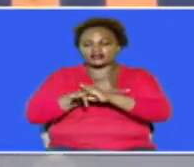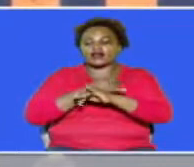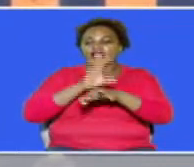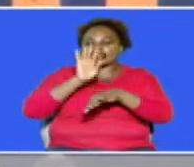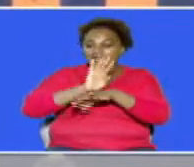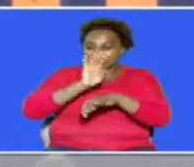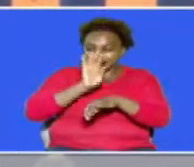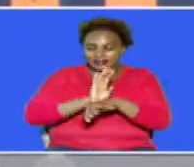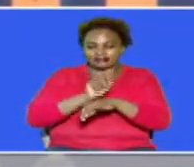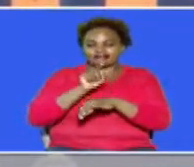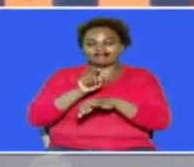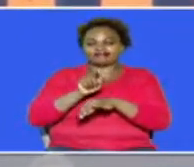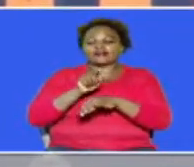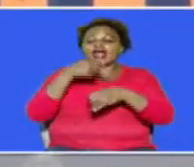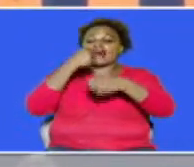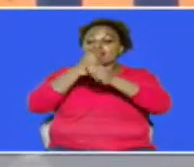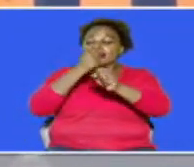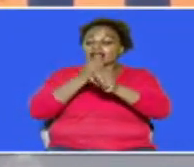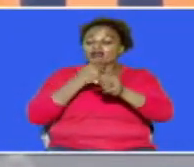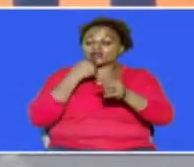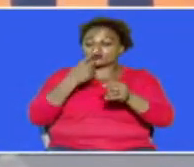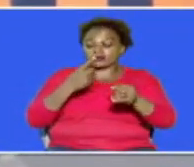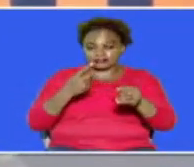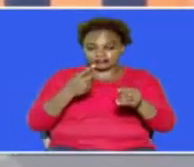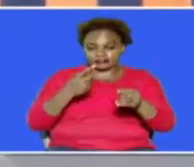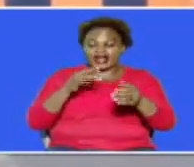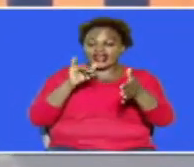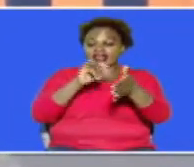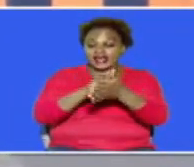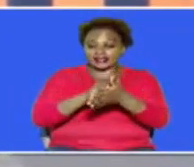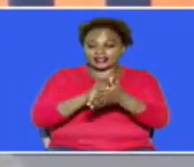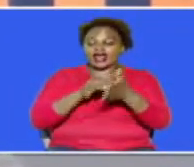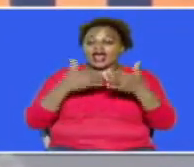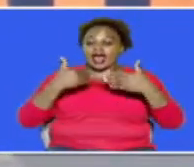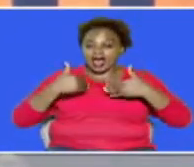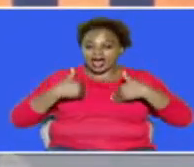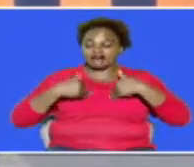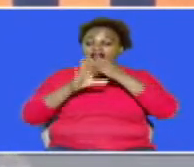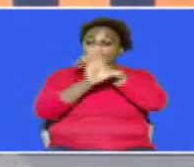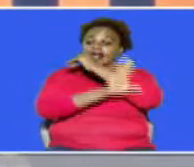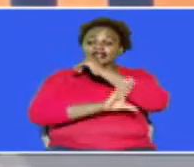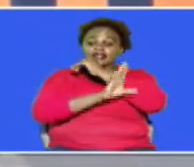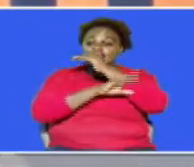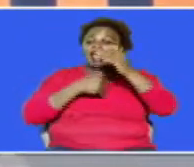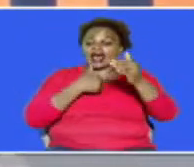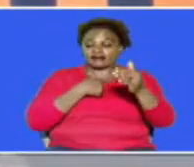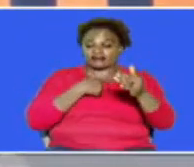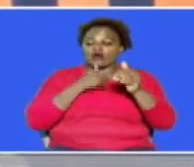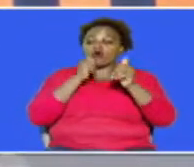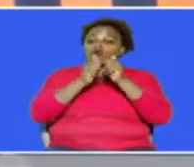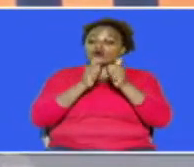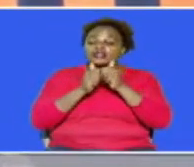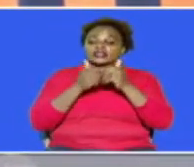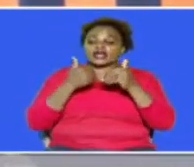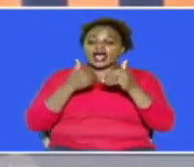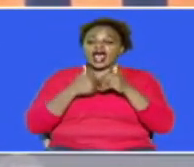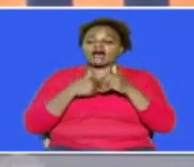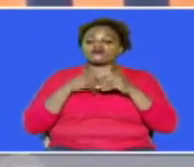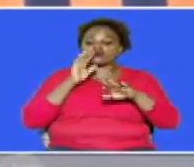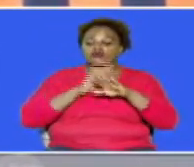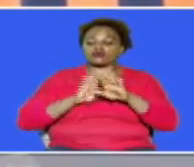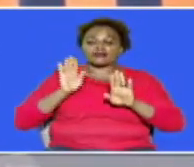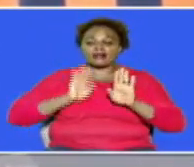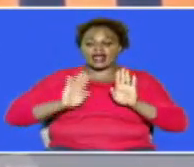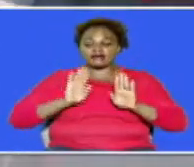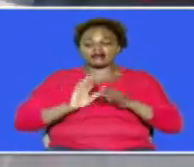church in making sure that we have a country that has morals.